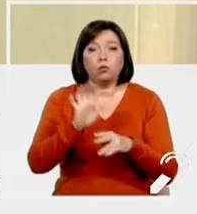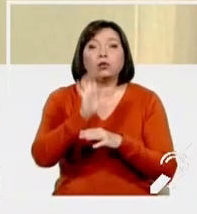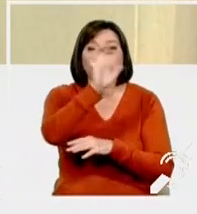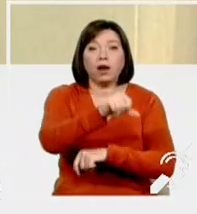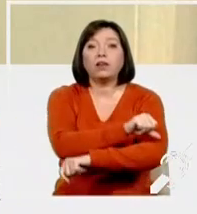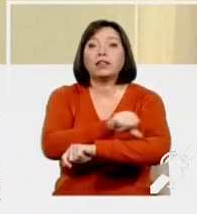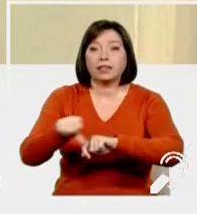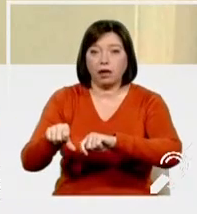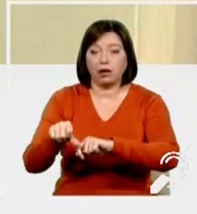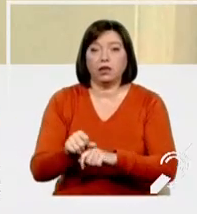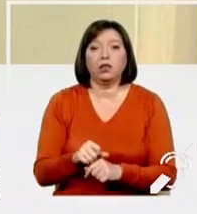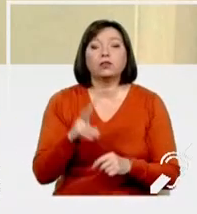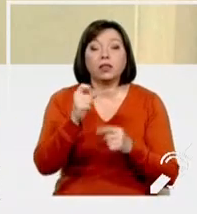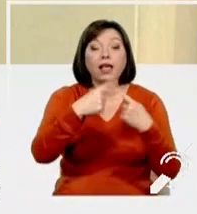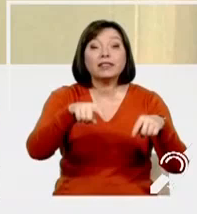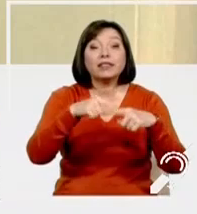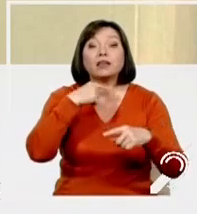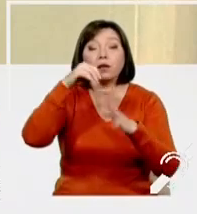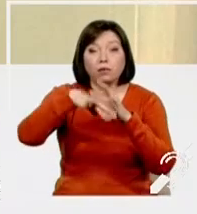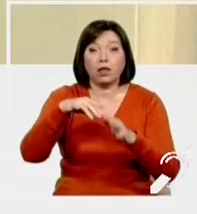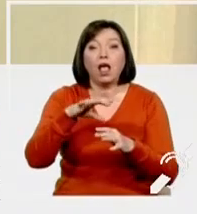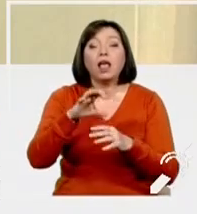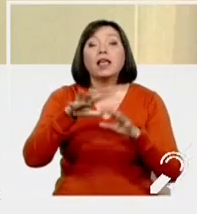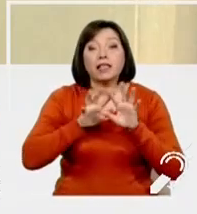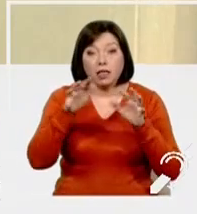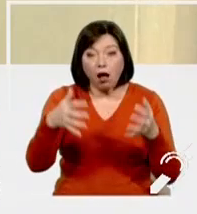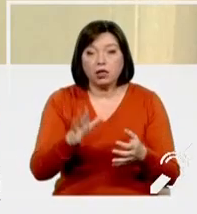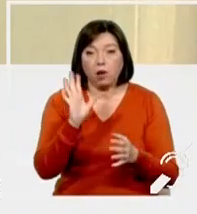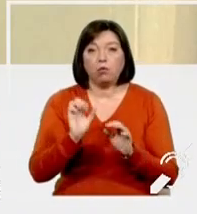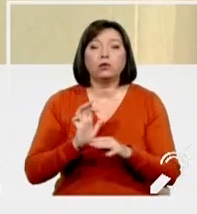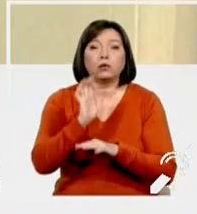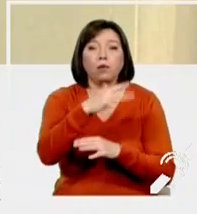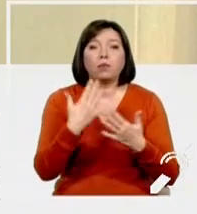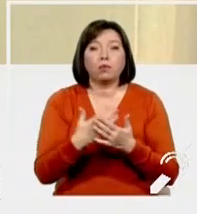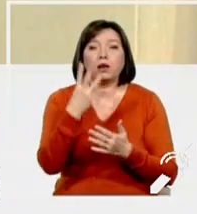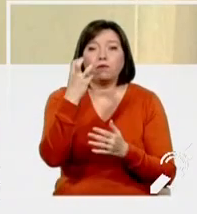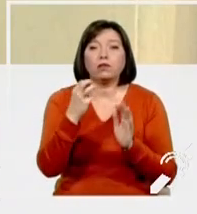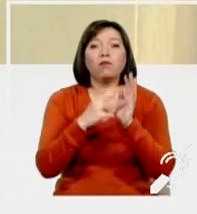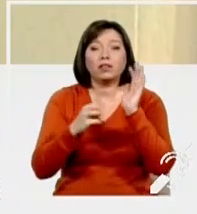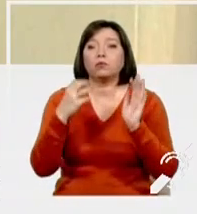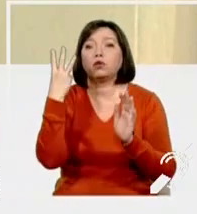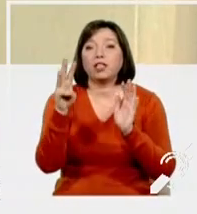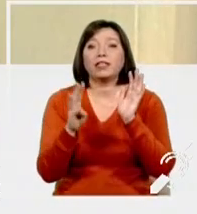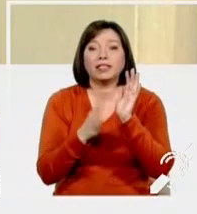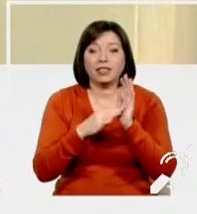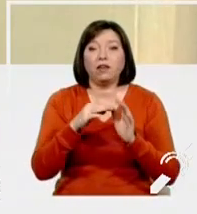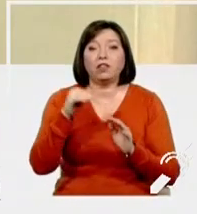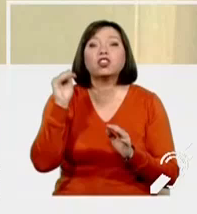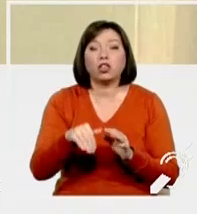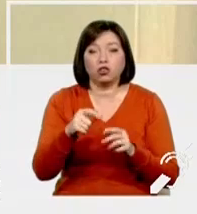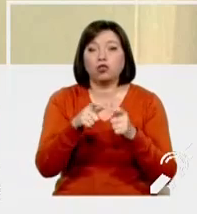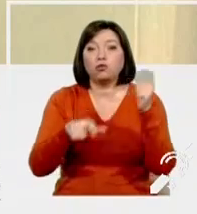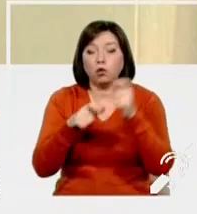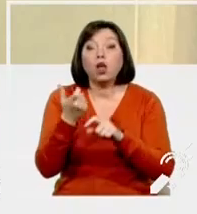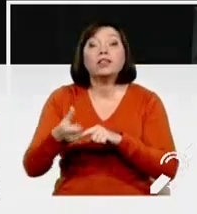în străinătate. La secțiile de votare din diaspora vor ajunge peste 839.000 de buletine, cele mai multe